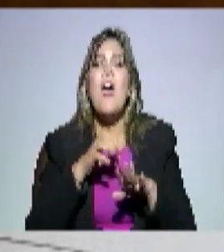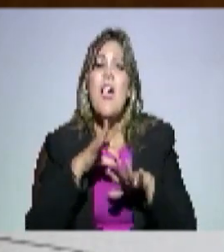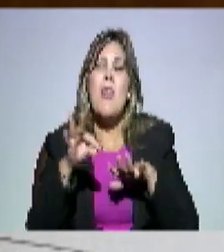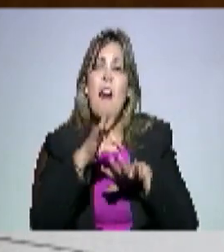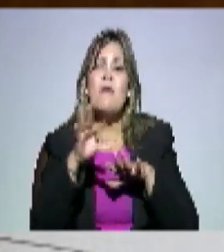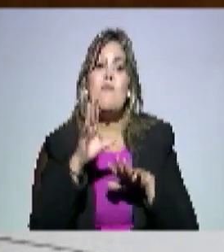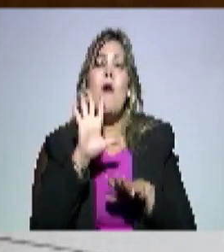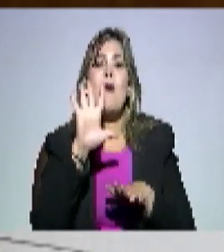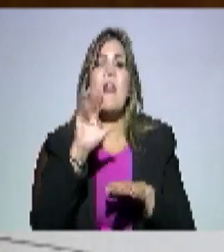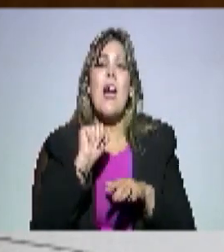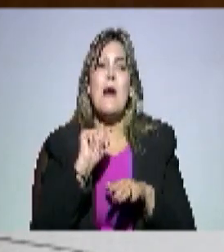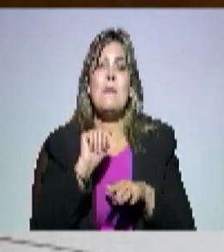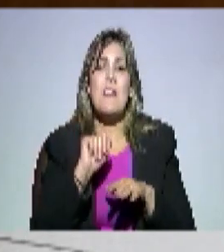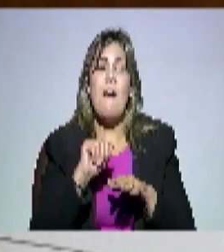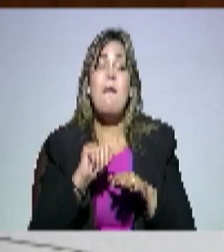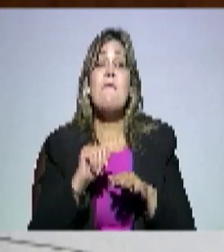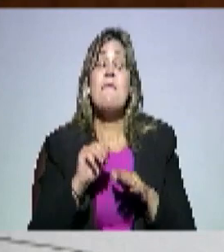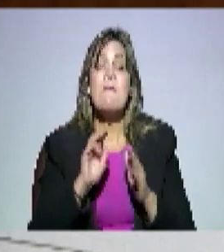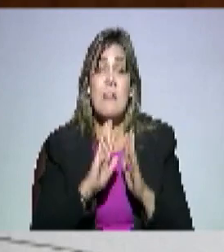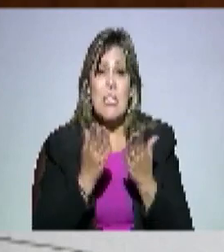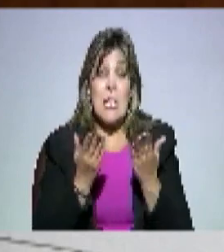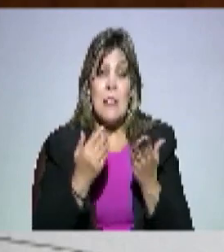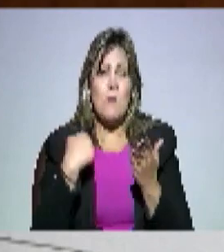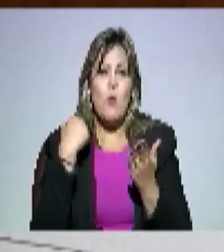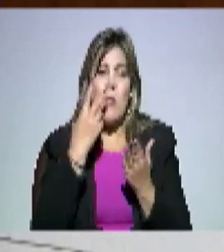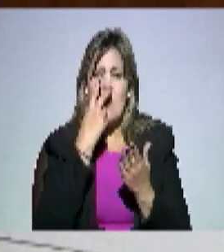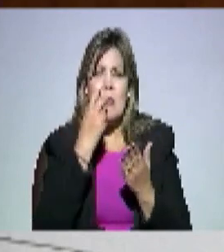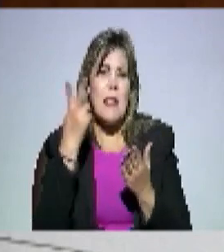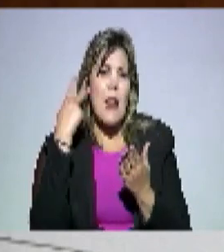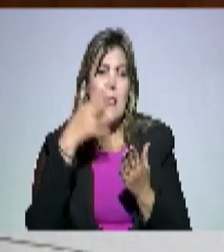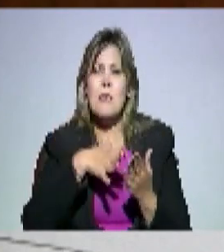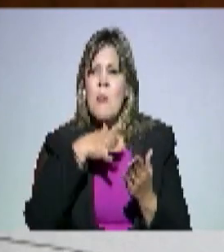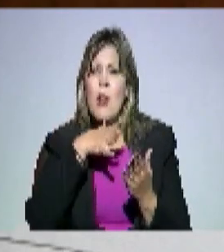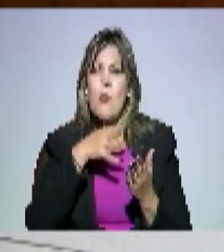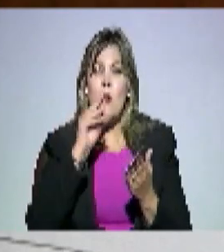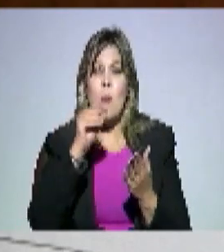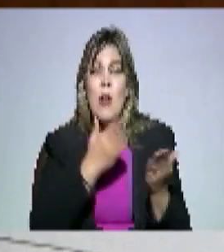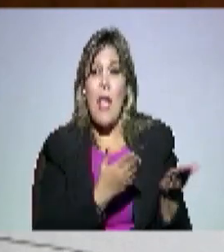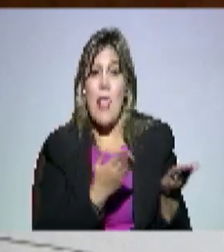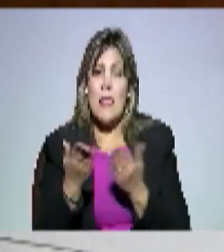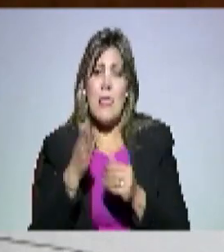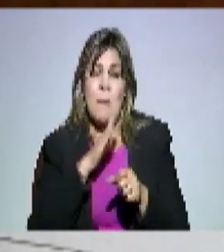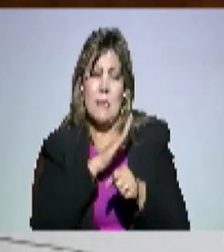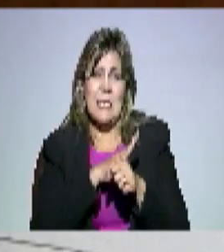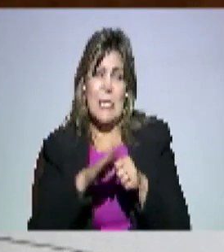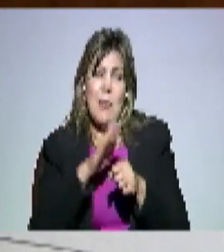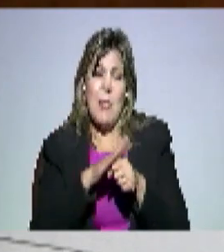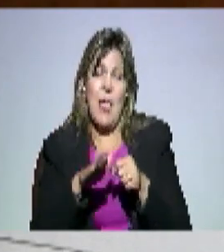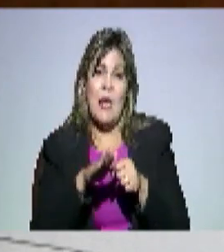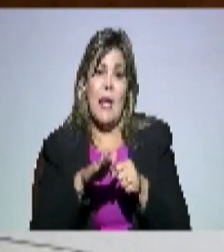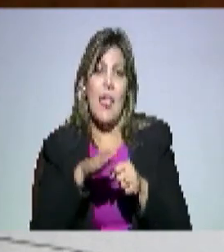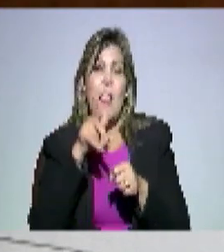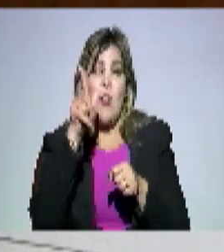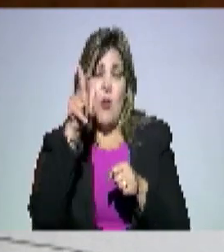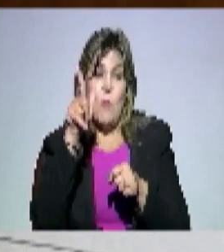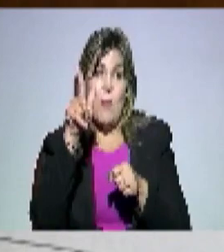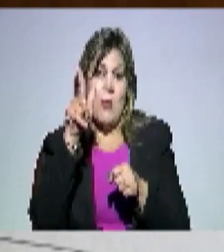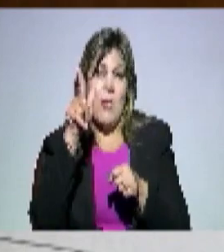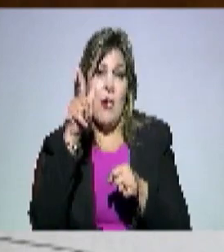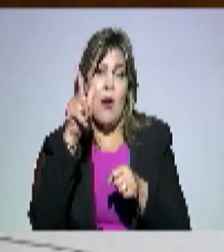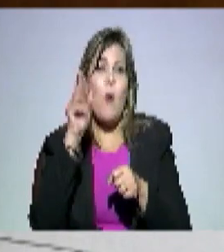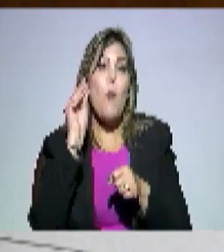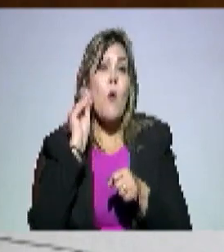وف اللاويين ربنا حدد له تقديم الذبيحه او تقديم انوا الذبايح لربنا